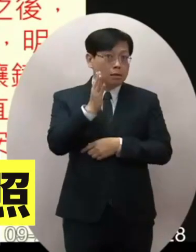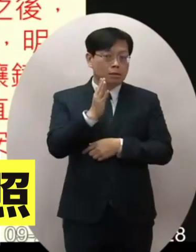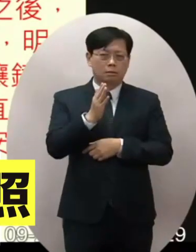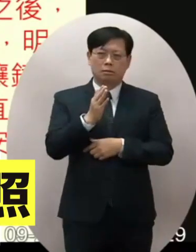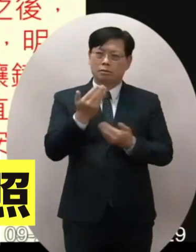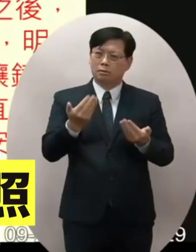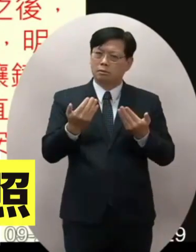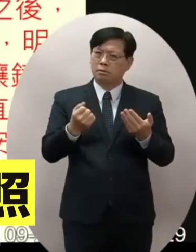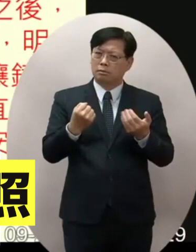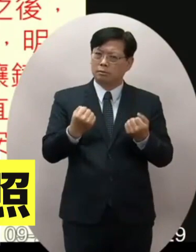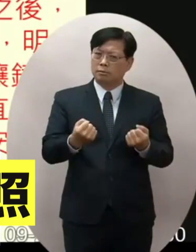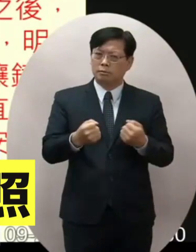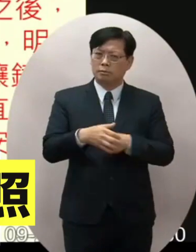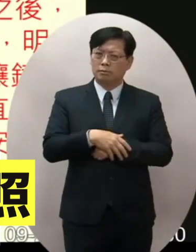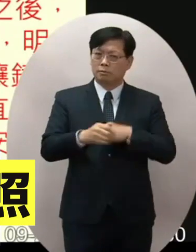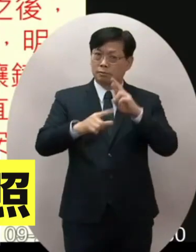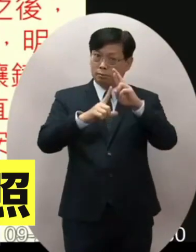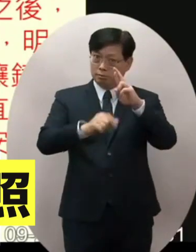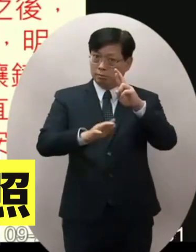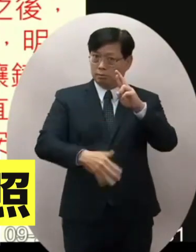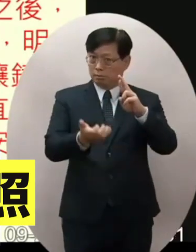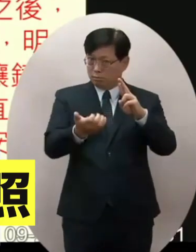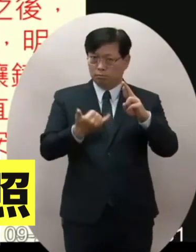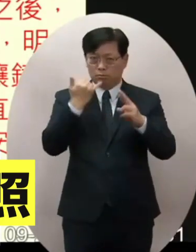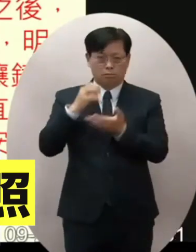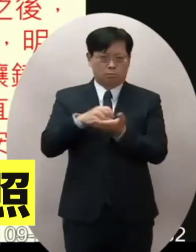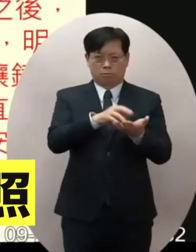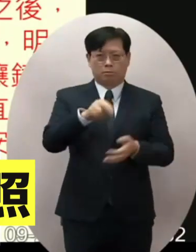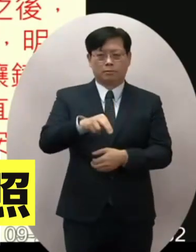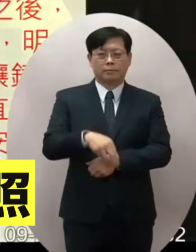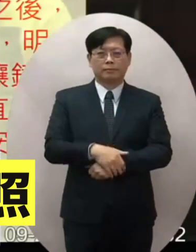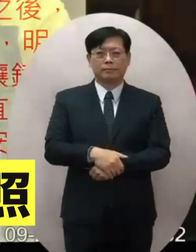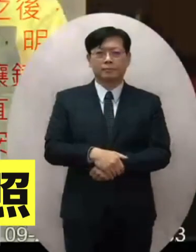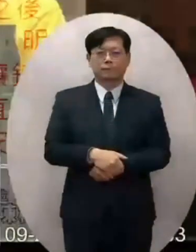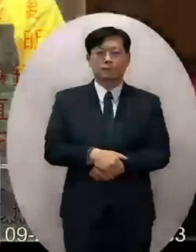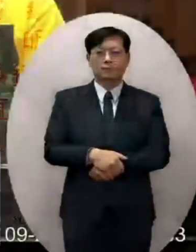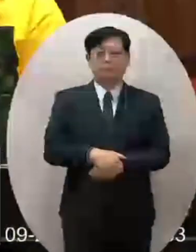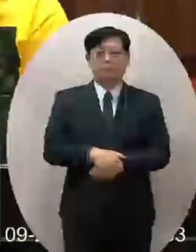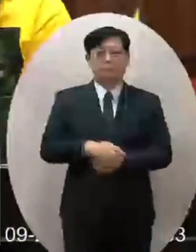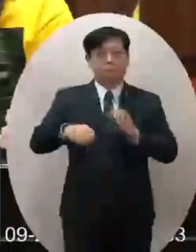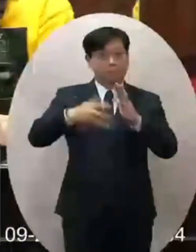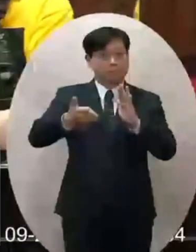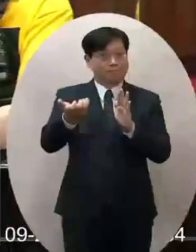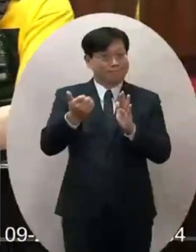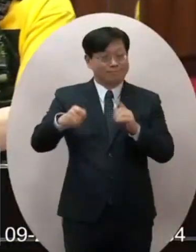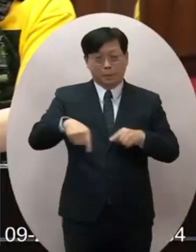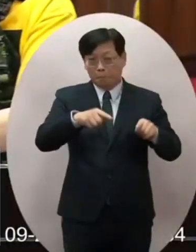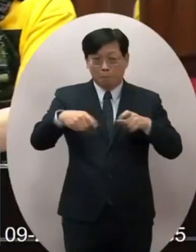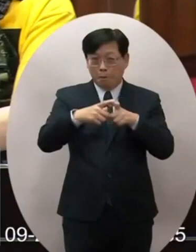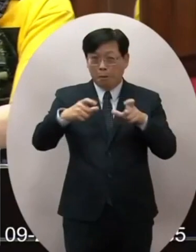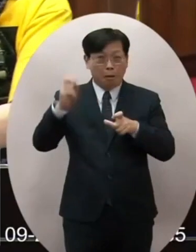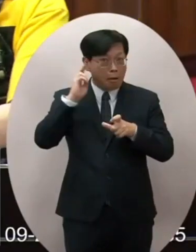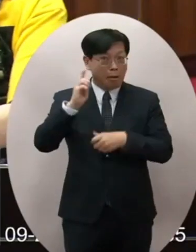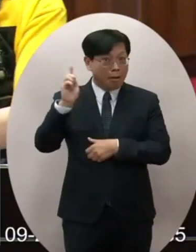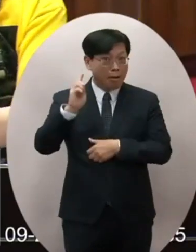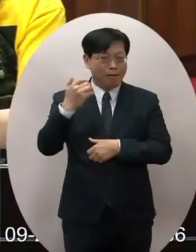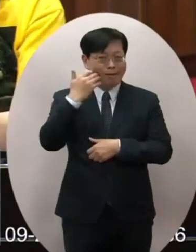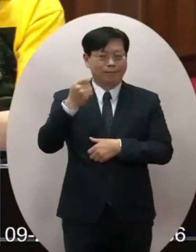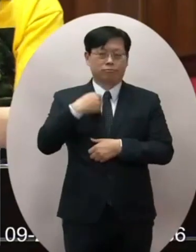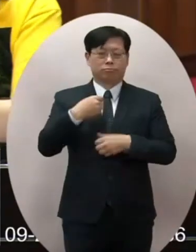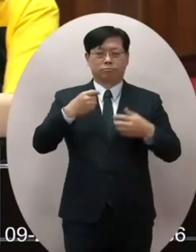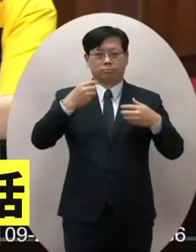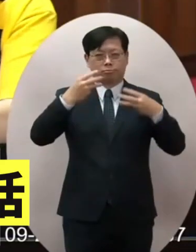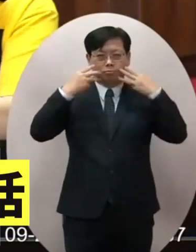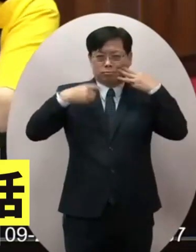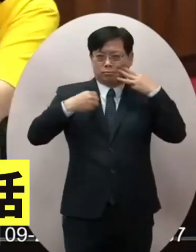会在12月底之前会拿到执照。 好，院长，刚刚的录音就是裴伟的声音，就